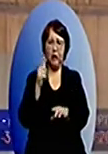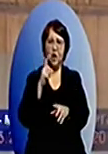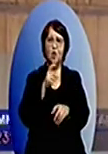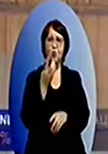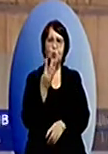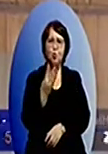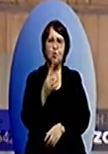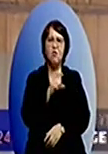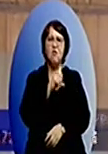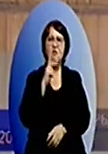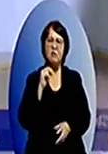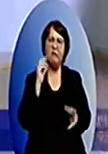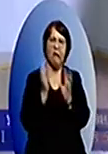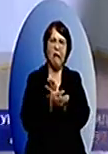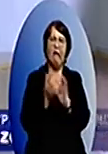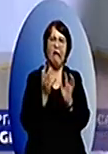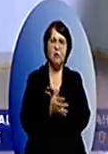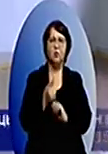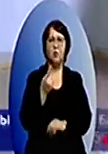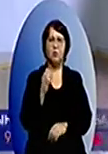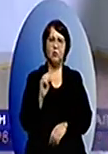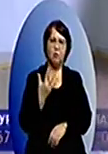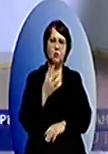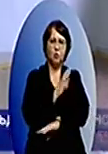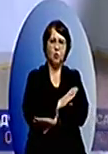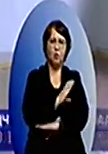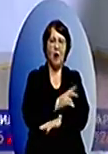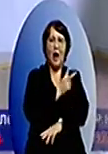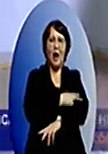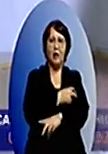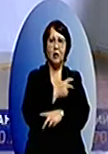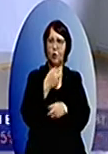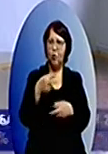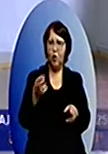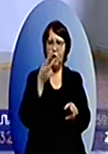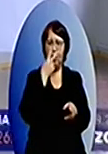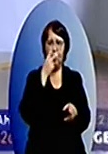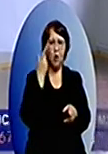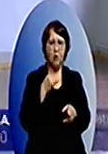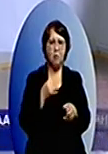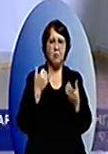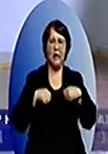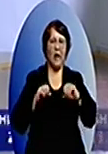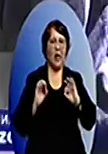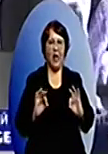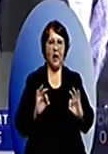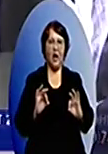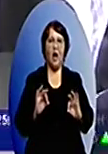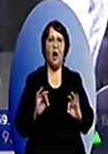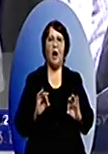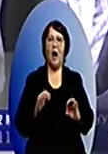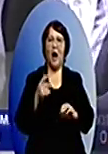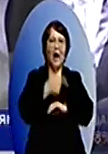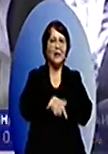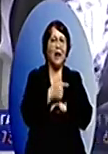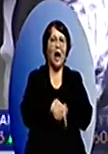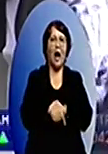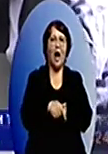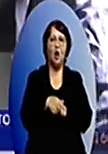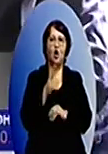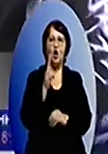болжээ. Мөн 105 дугаар сургуулийн анги танхим нь хөрвөлцөхгүй байгаа учраас багш нар нь коридороо хүртэл анги олгож тохижуулсан байна. За манай сургууль